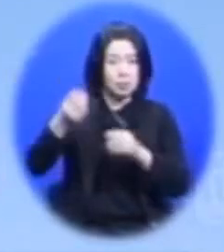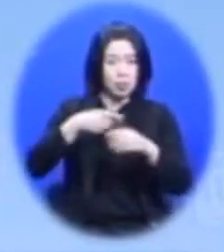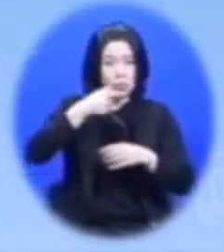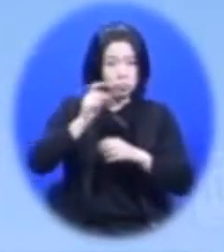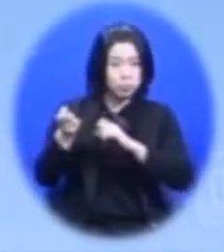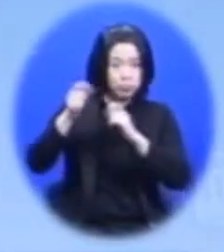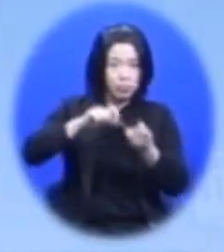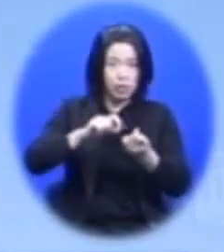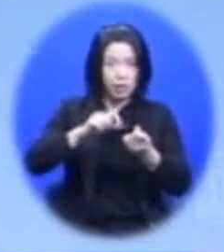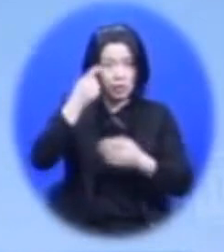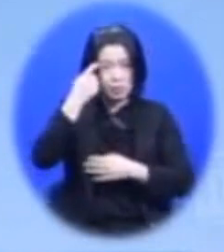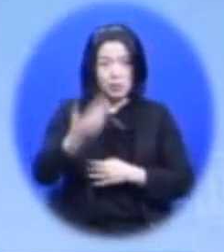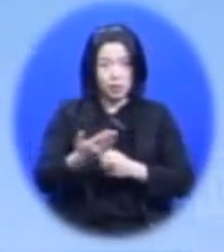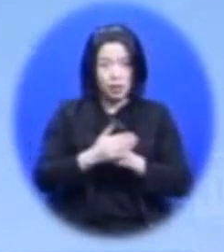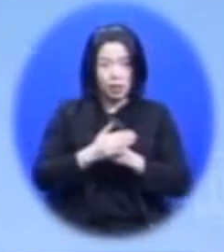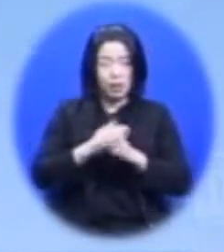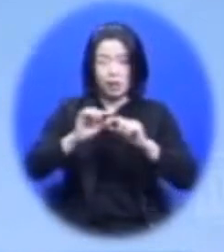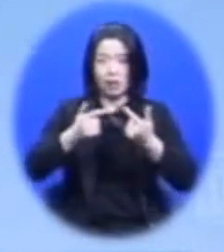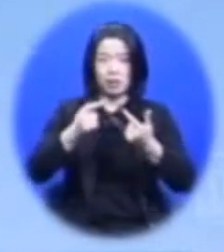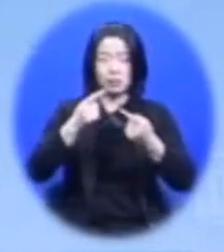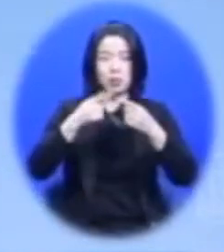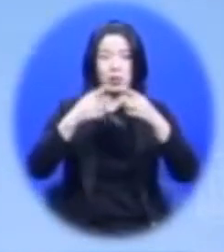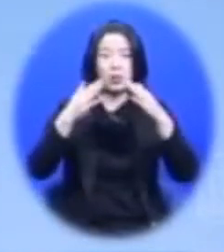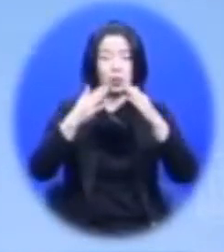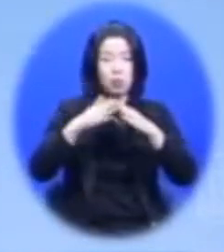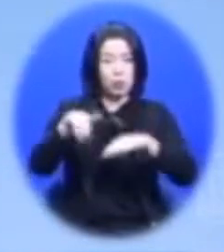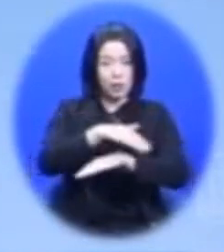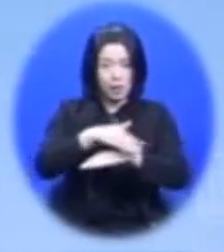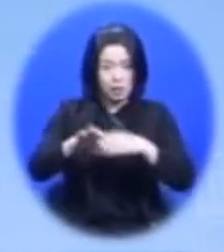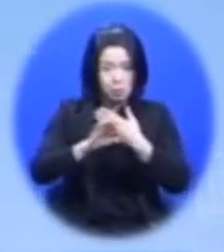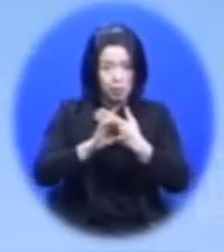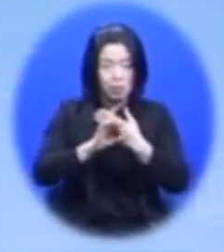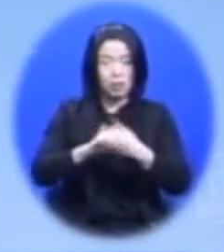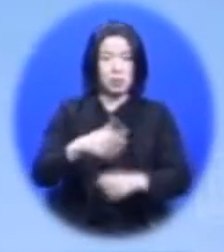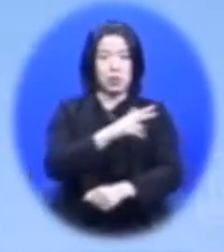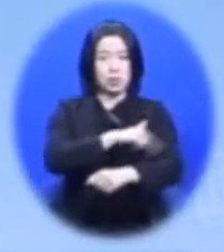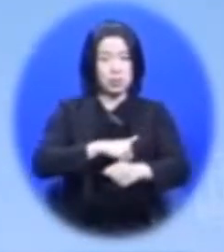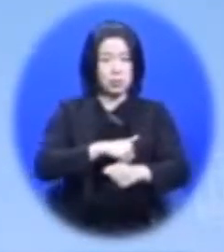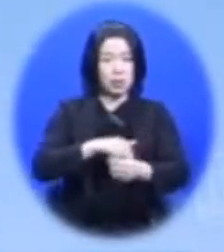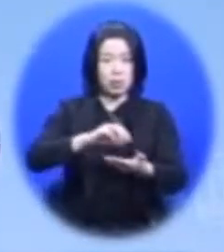교회를 다니면? 또는 집사 정도쯤 되면 할수 있는 겁니까?